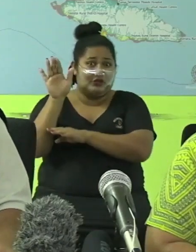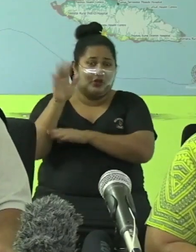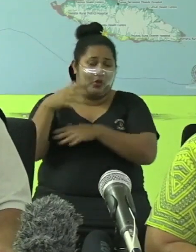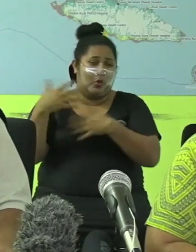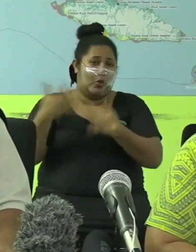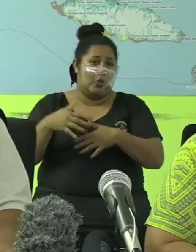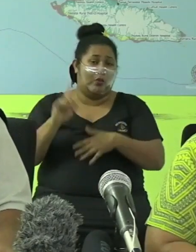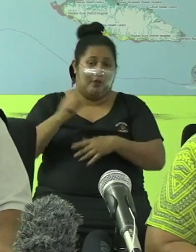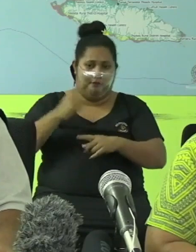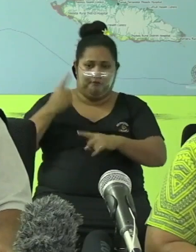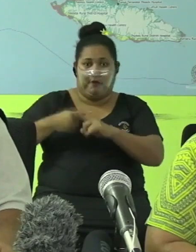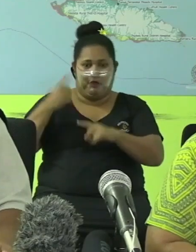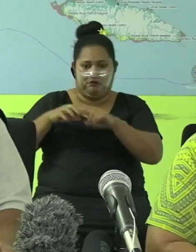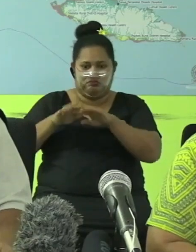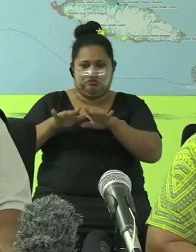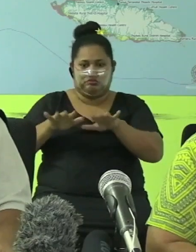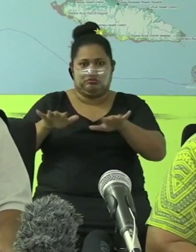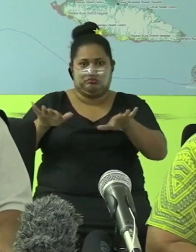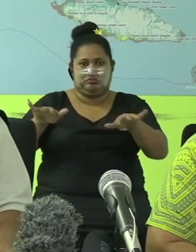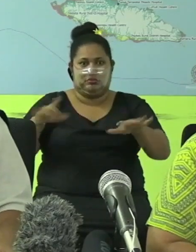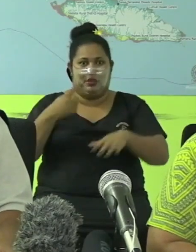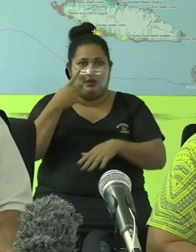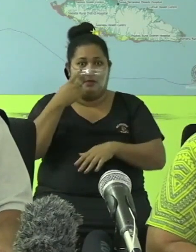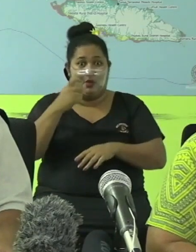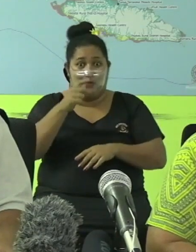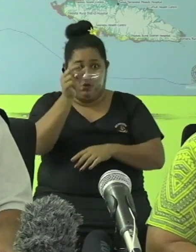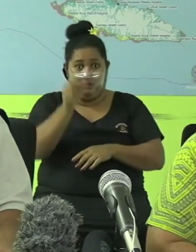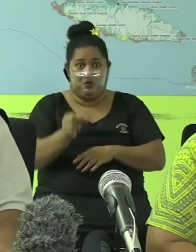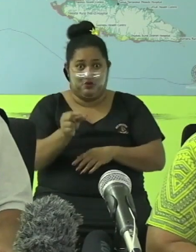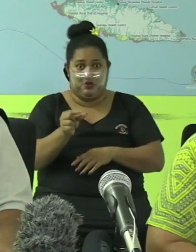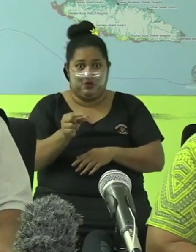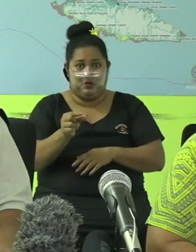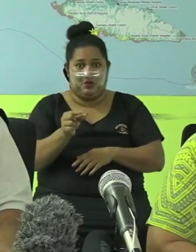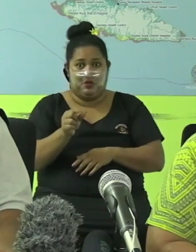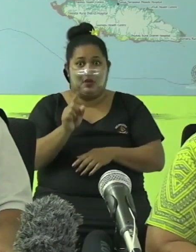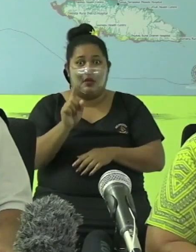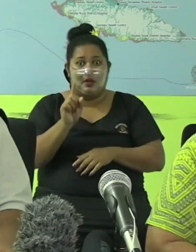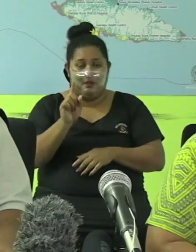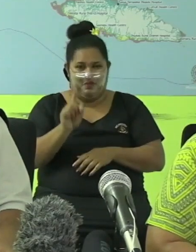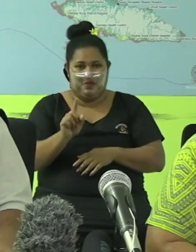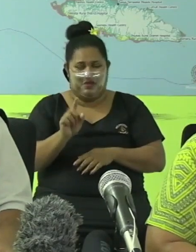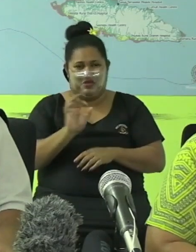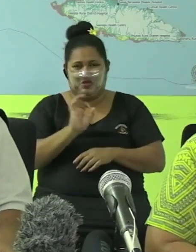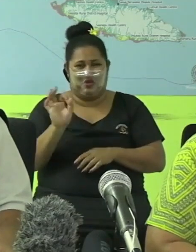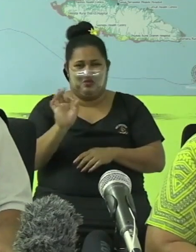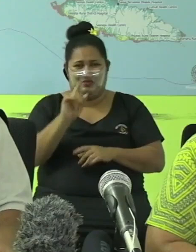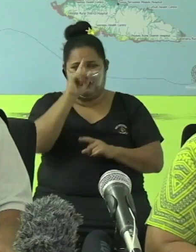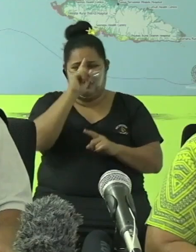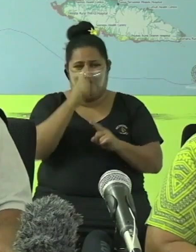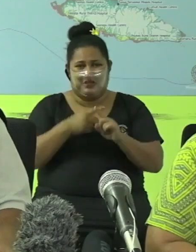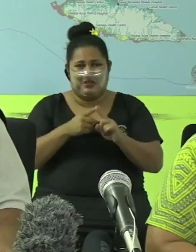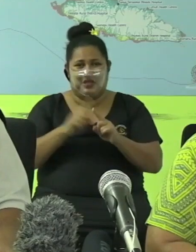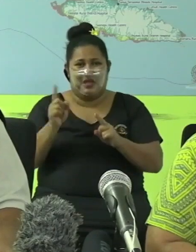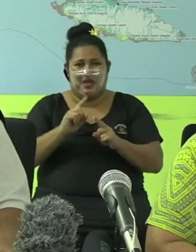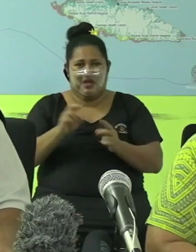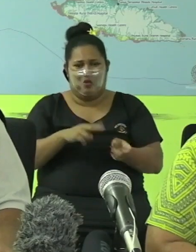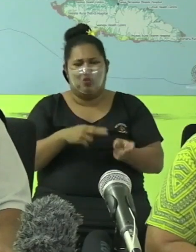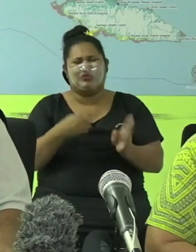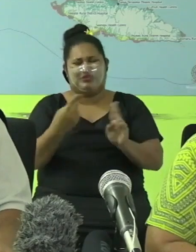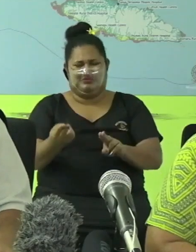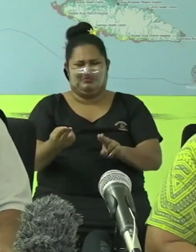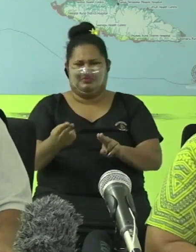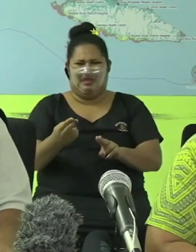ia na pisi o maua i tangata ia ILE se mai e ono whao o ele mani usesi